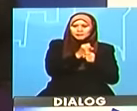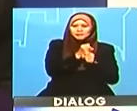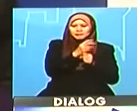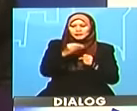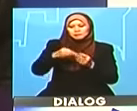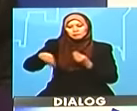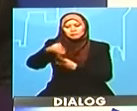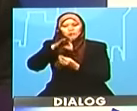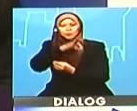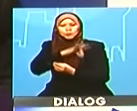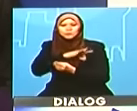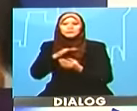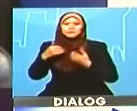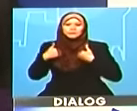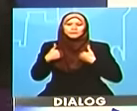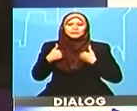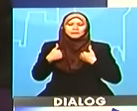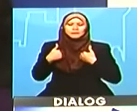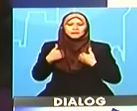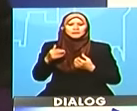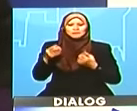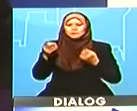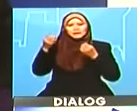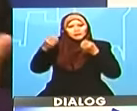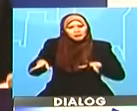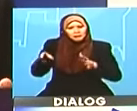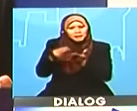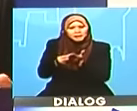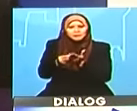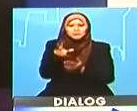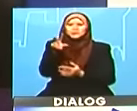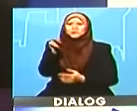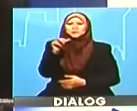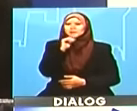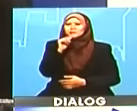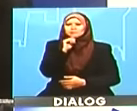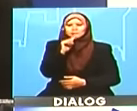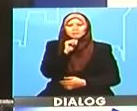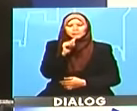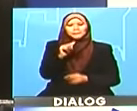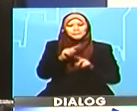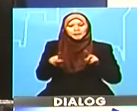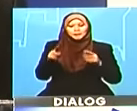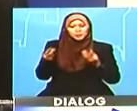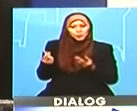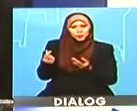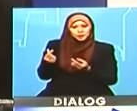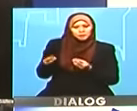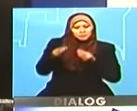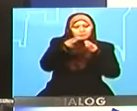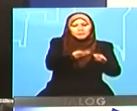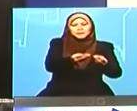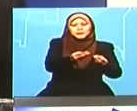pula pulangan. Hmm. Jadi di mana hilang duit? Okay. Jadi duit itu tidak hilang. Hmm. Kemudian duit ini dibawa ke Cayman,